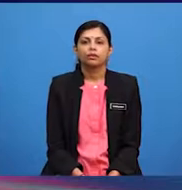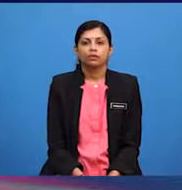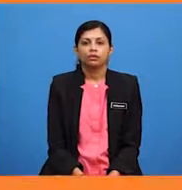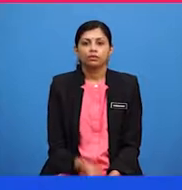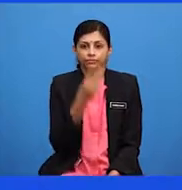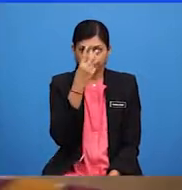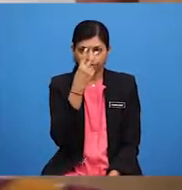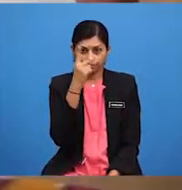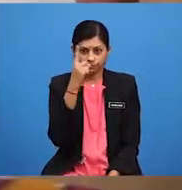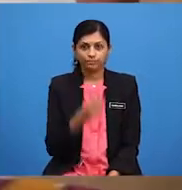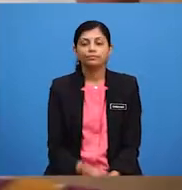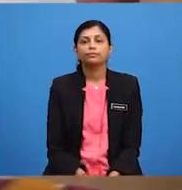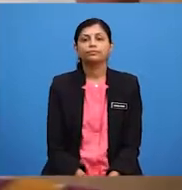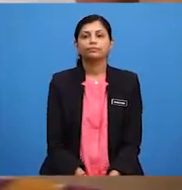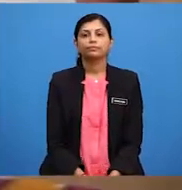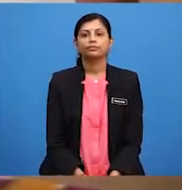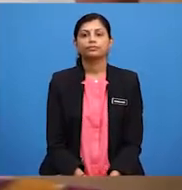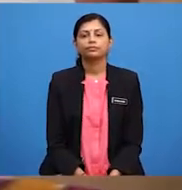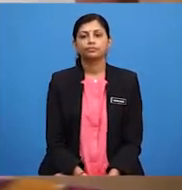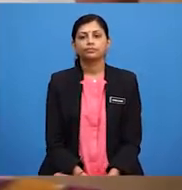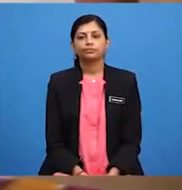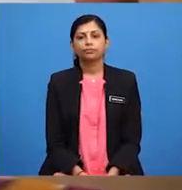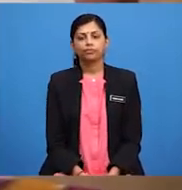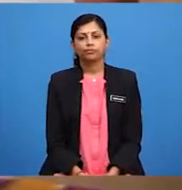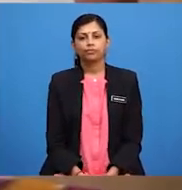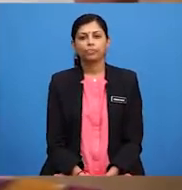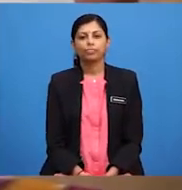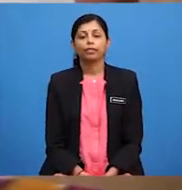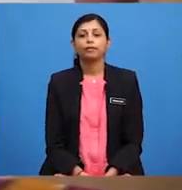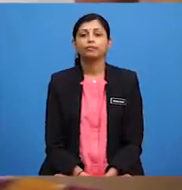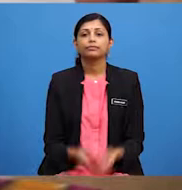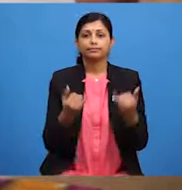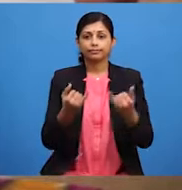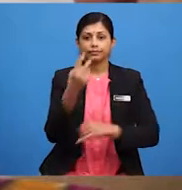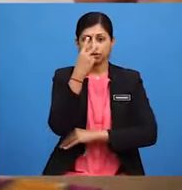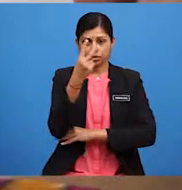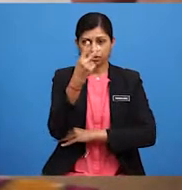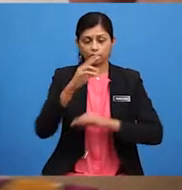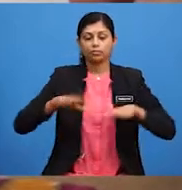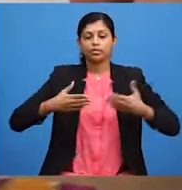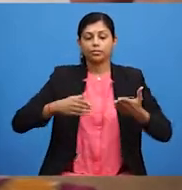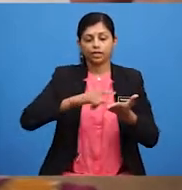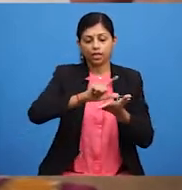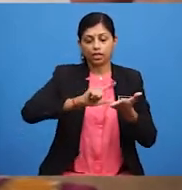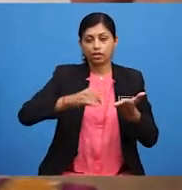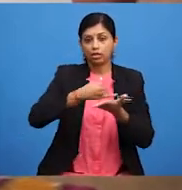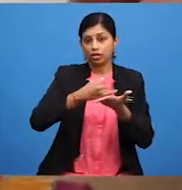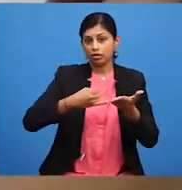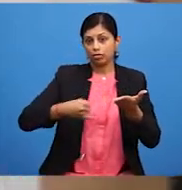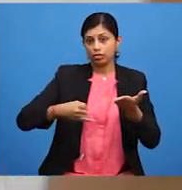saksikan. Saya, Cikgu Nadira, akan menunjukkan cara melakar lakaran perspektif satu